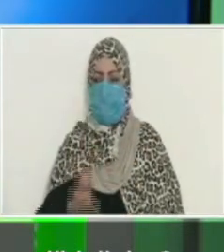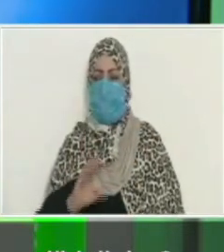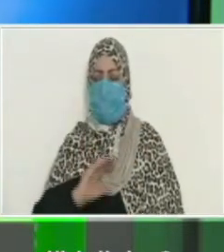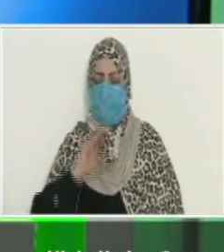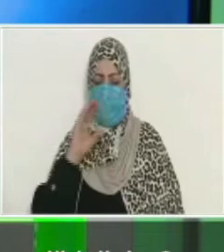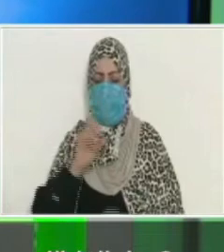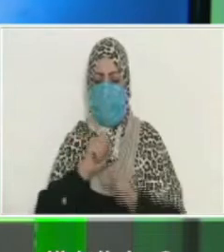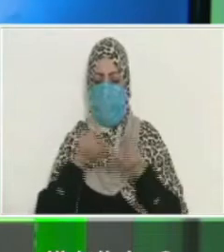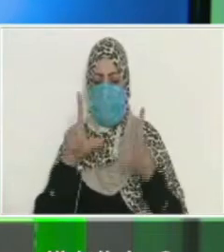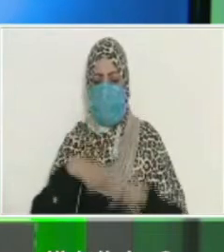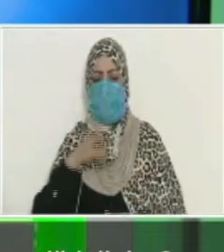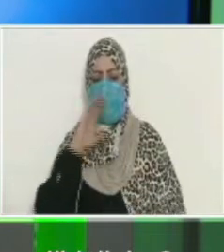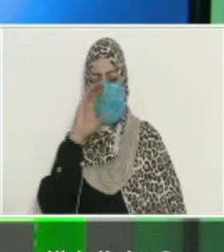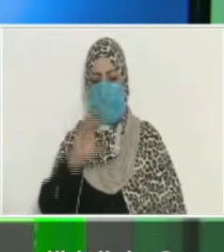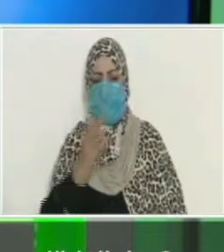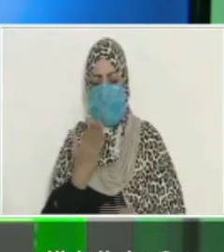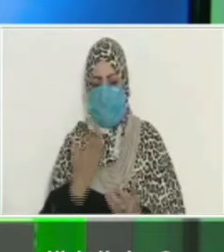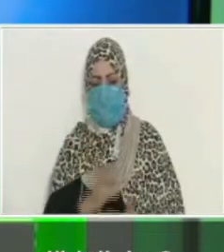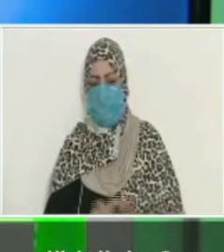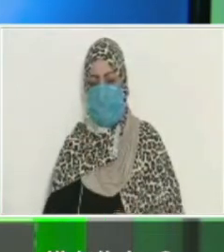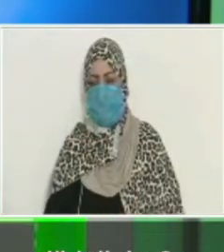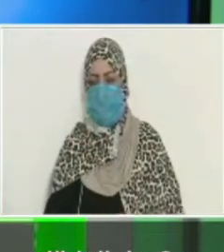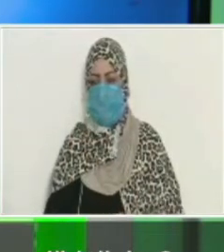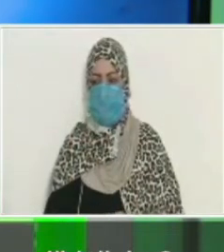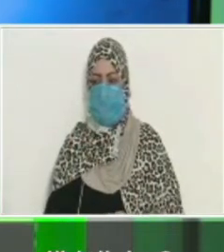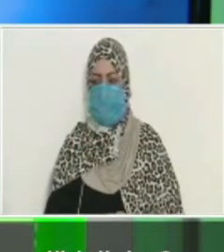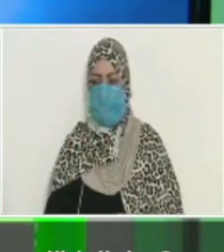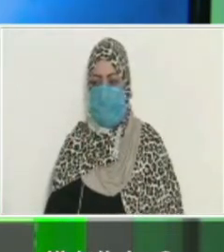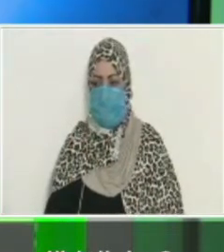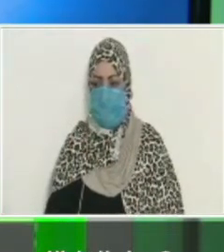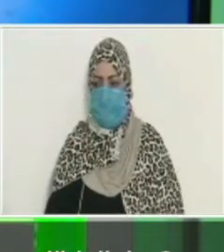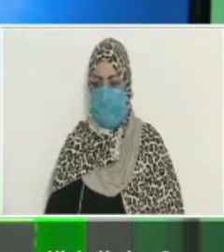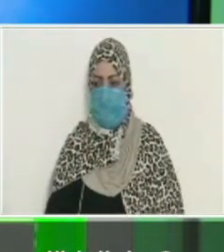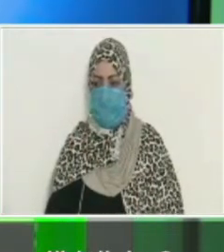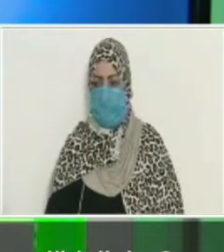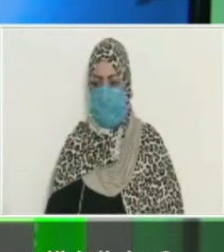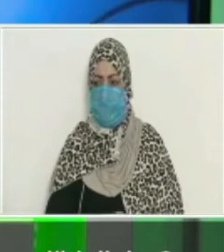معنا الأخ علي من ترهونة. السلام عليكم. وعليكم السلام ورحمة الله.